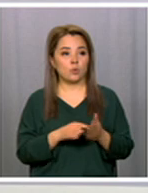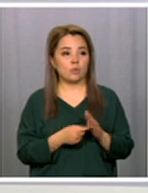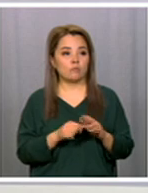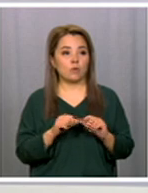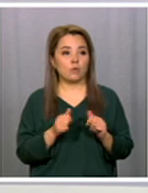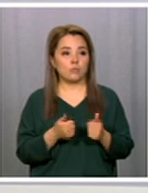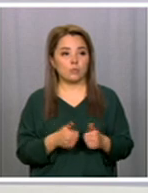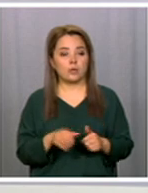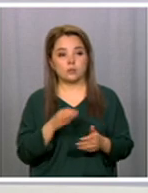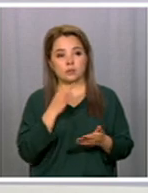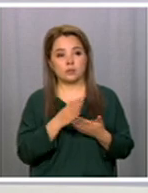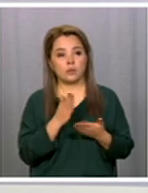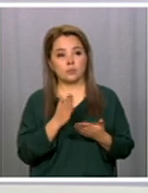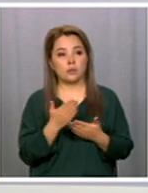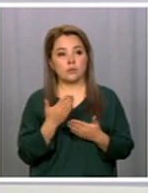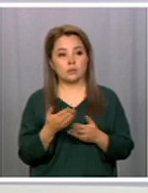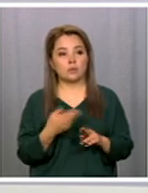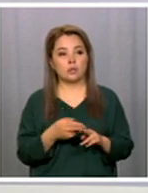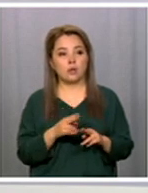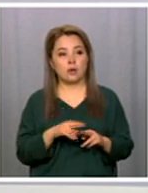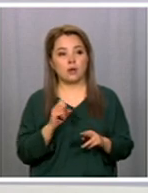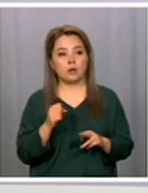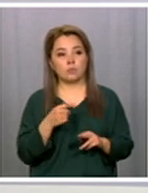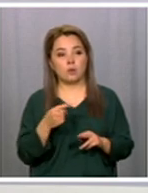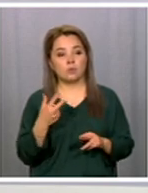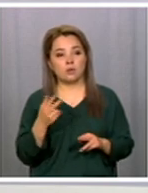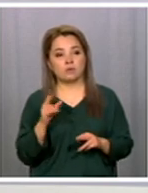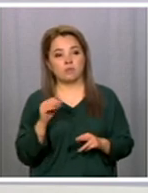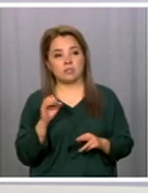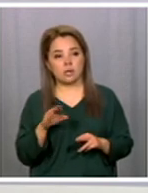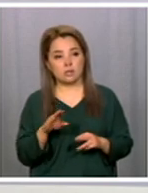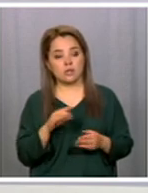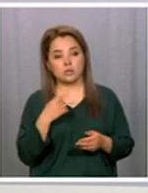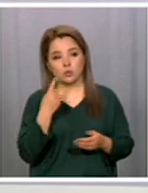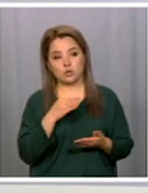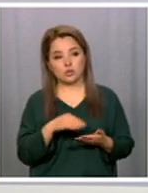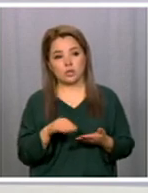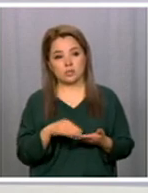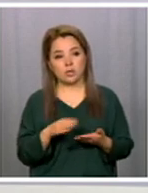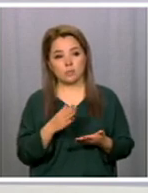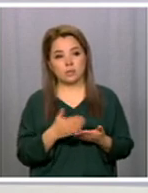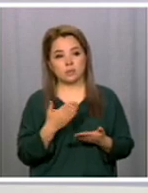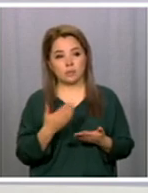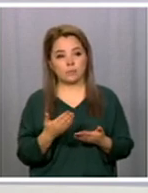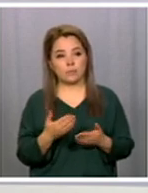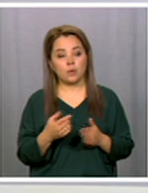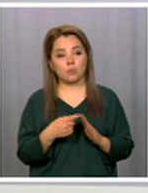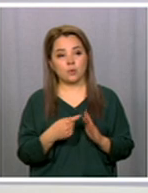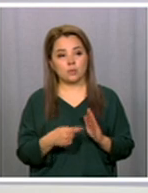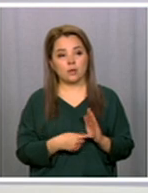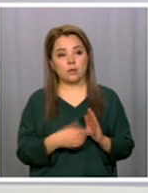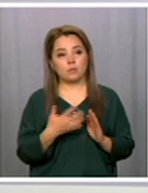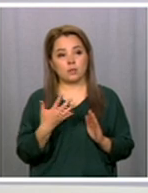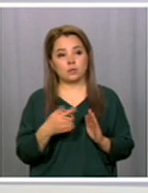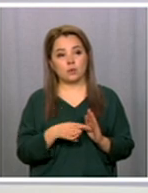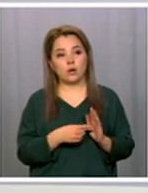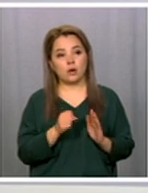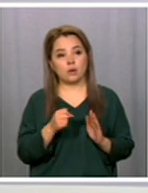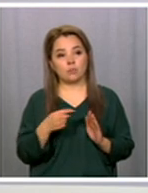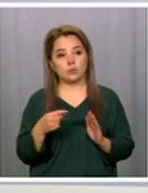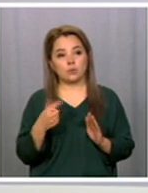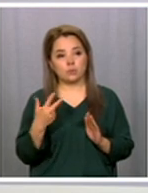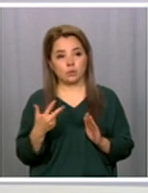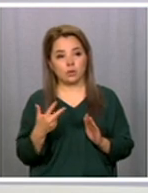формуласына келеді. Сонда ол А минус 3-тің квадраты түрінде жазылады. Бөлінген 5 көбейтілген А минус